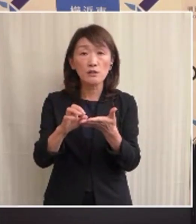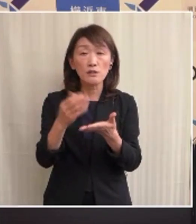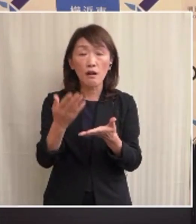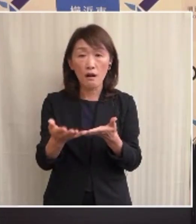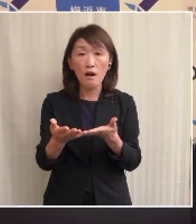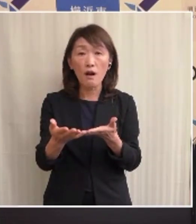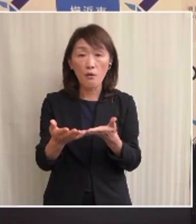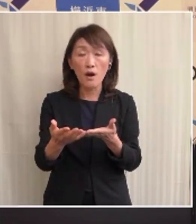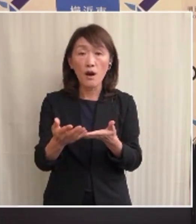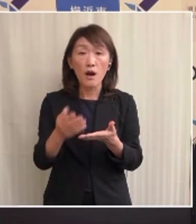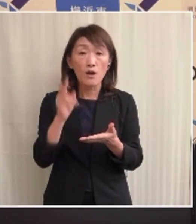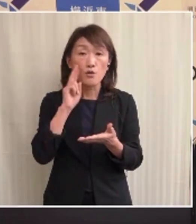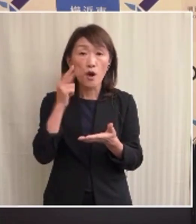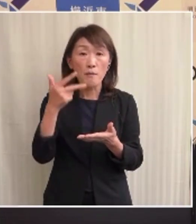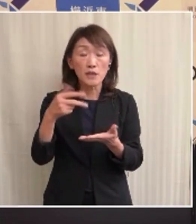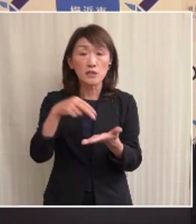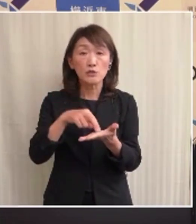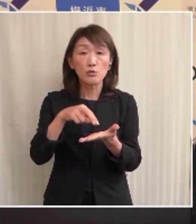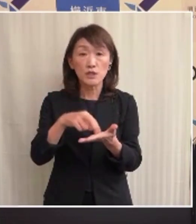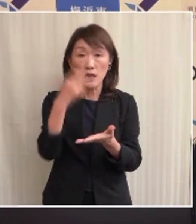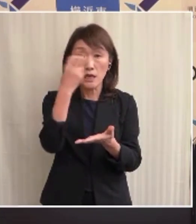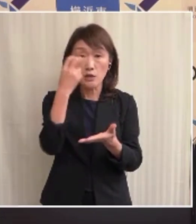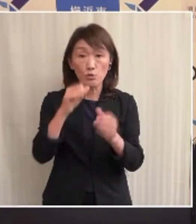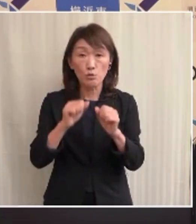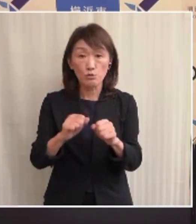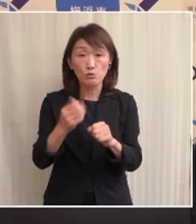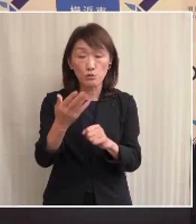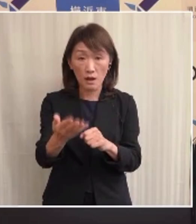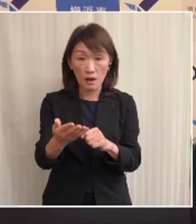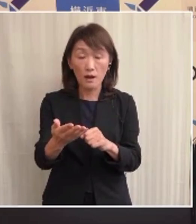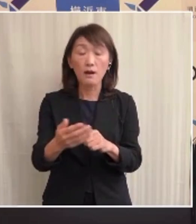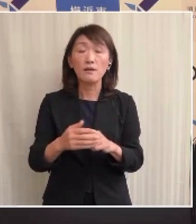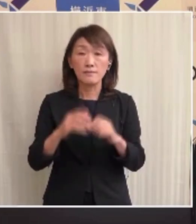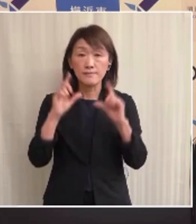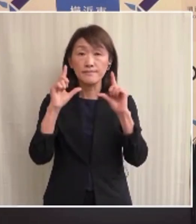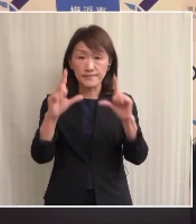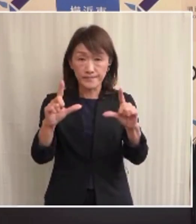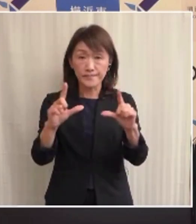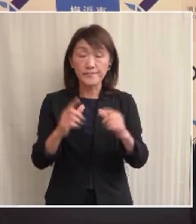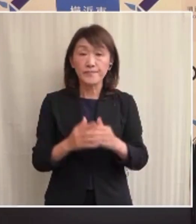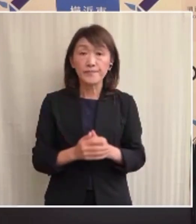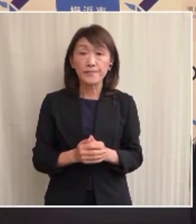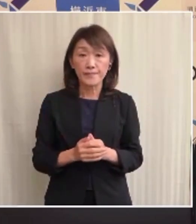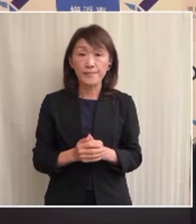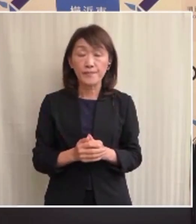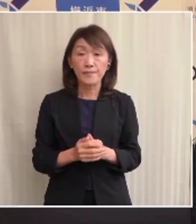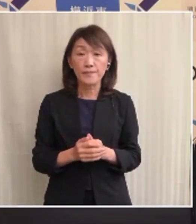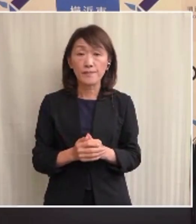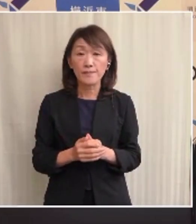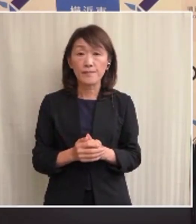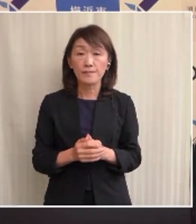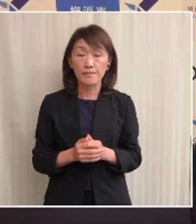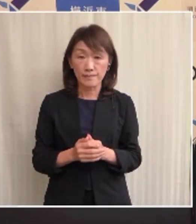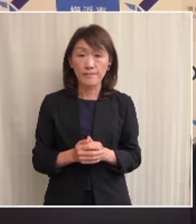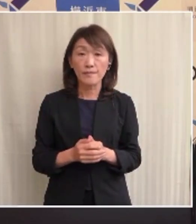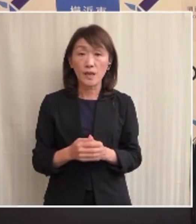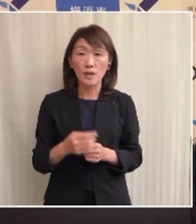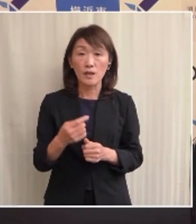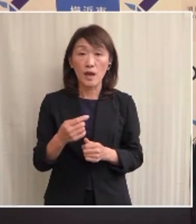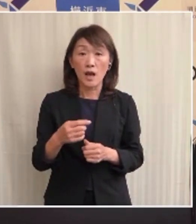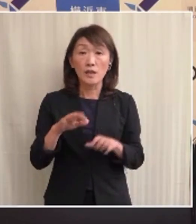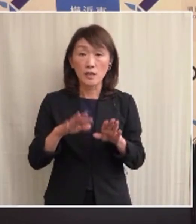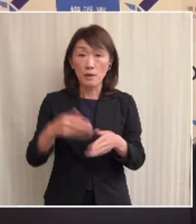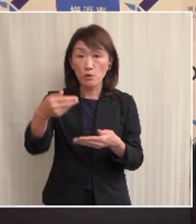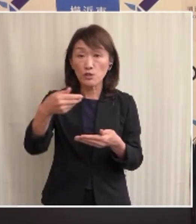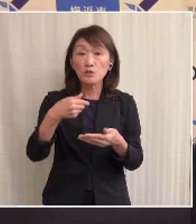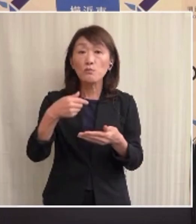市として検証したりして政策に今後生かす考えはあるんでしょうか。 はい、ご質問ありがとうございます。そのことは私も重視しており